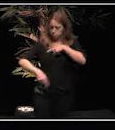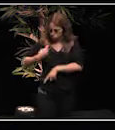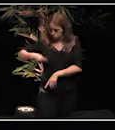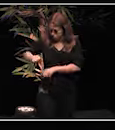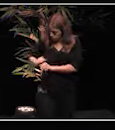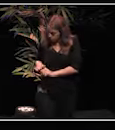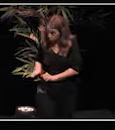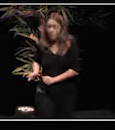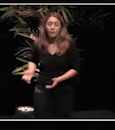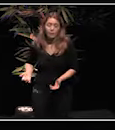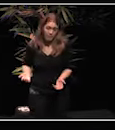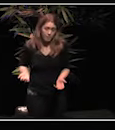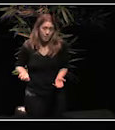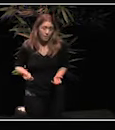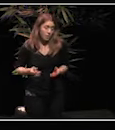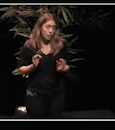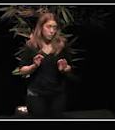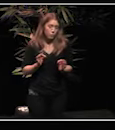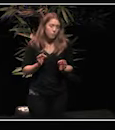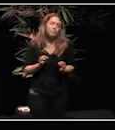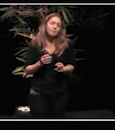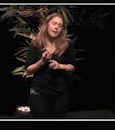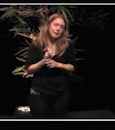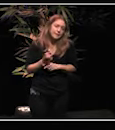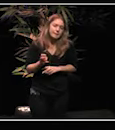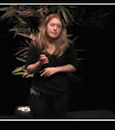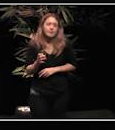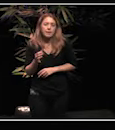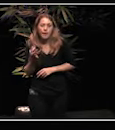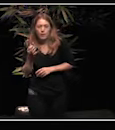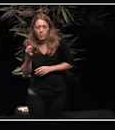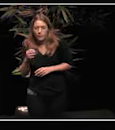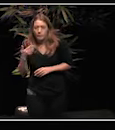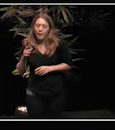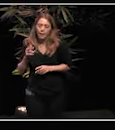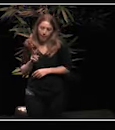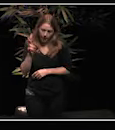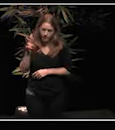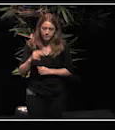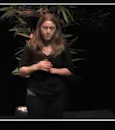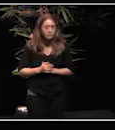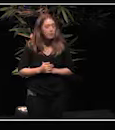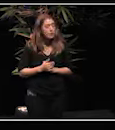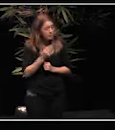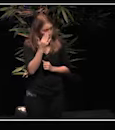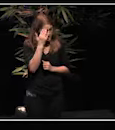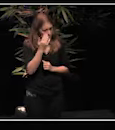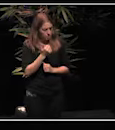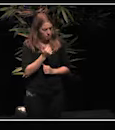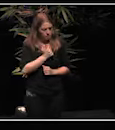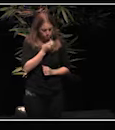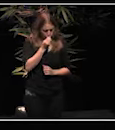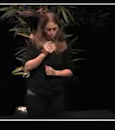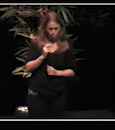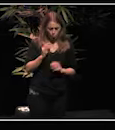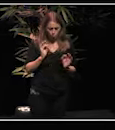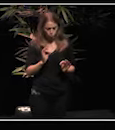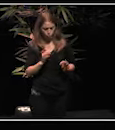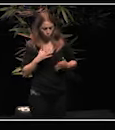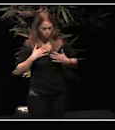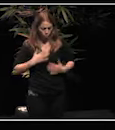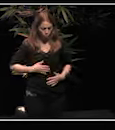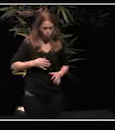Mais dans l'ensemble, ça reste quelque chose qui est d'une part très, très rare. Et puis, si on fait un petit peu attention justement à avoir des comportements normaux,